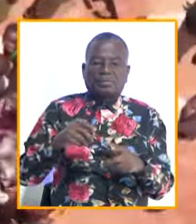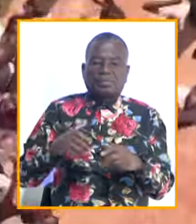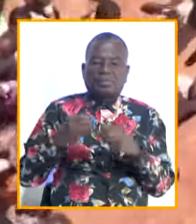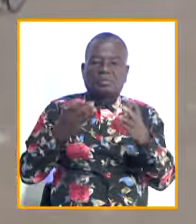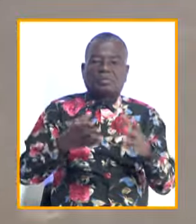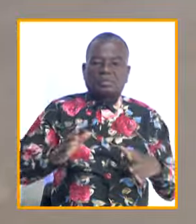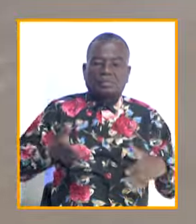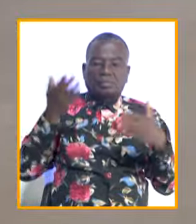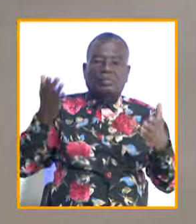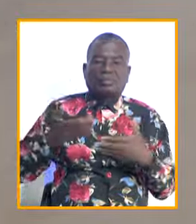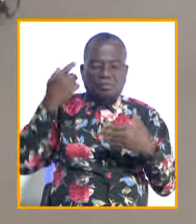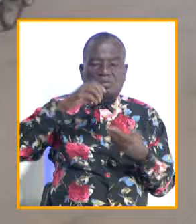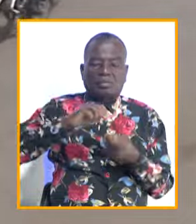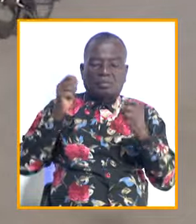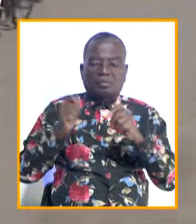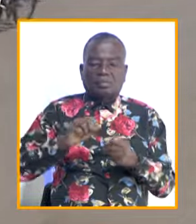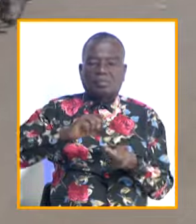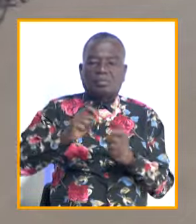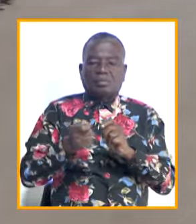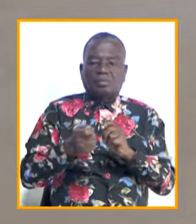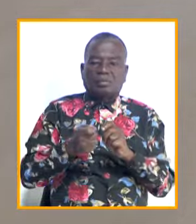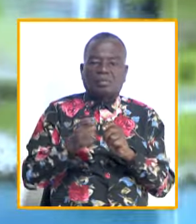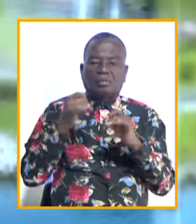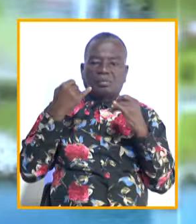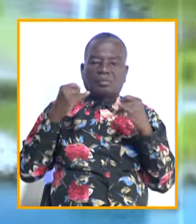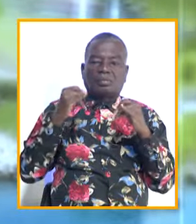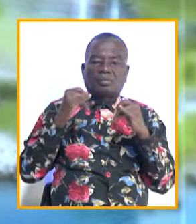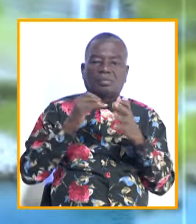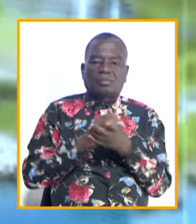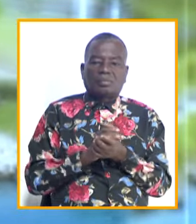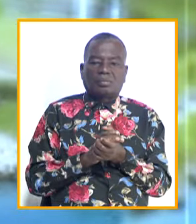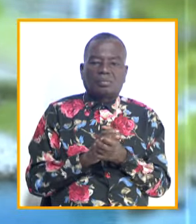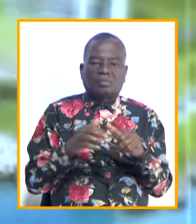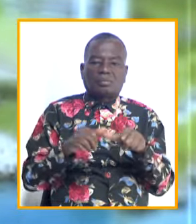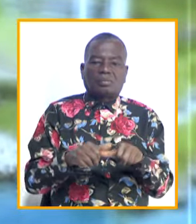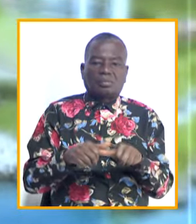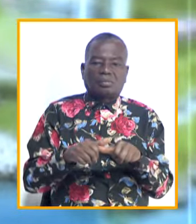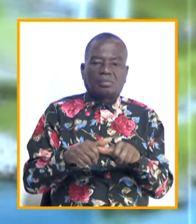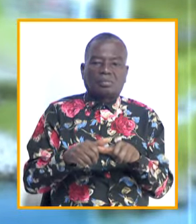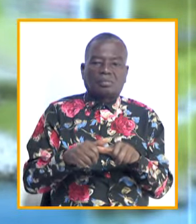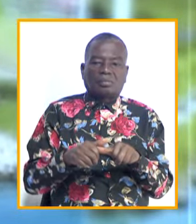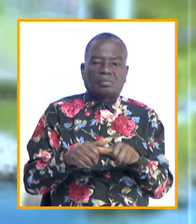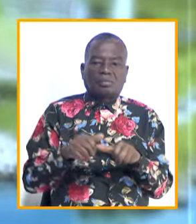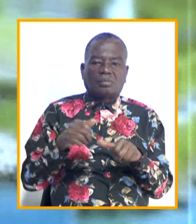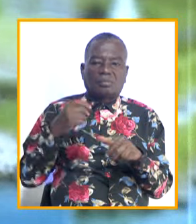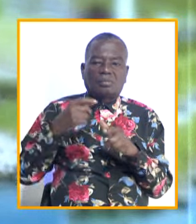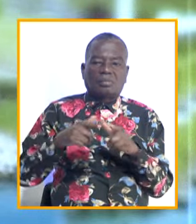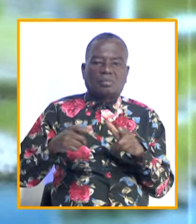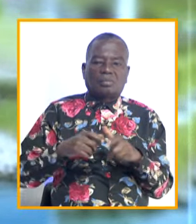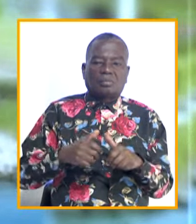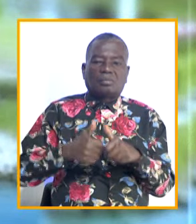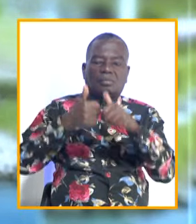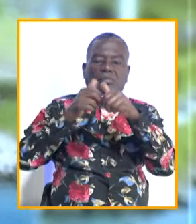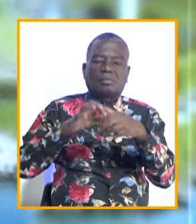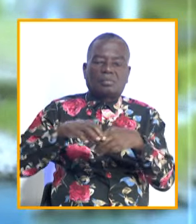sursaut d'orgueil pourrait changer la donne chez les éléphants. Le Tour cycliste de Côte d'Ivoire qui s'achève avec le Grand Prix de